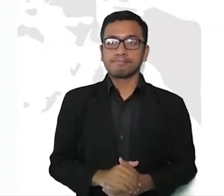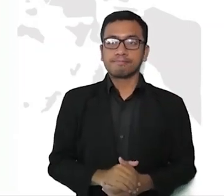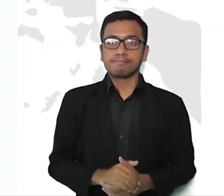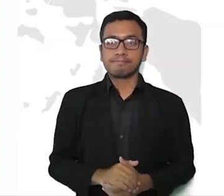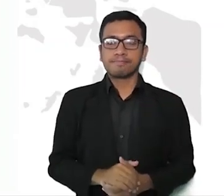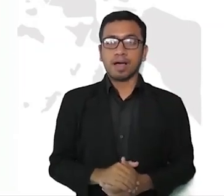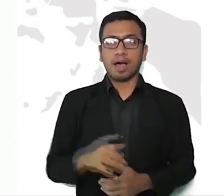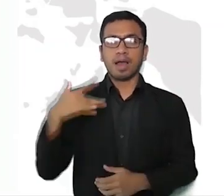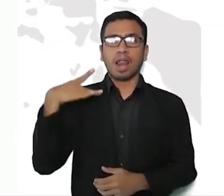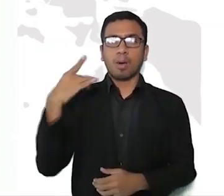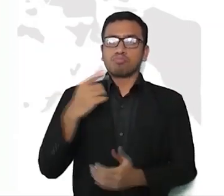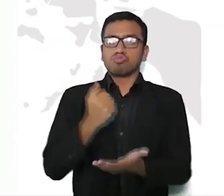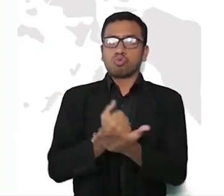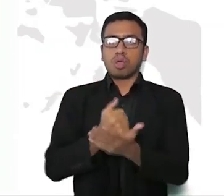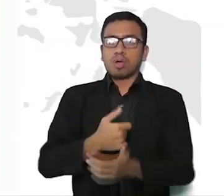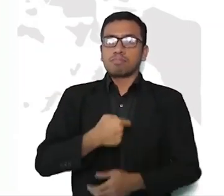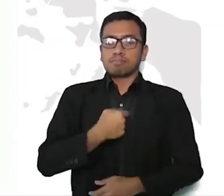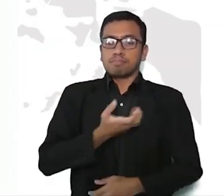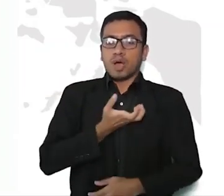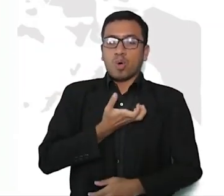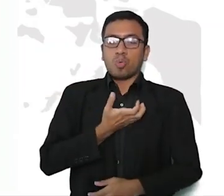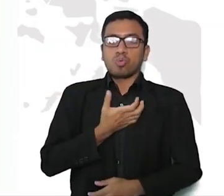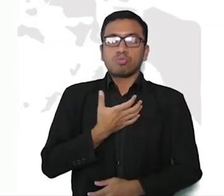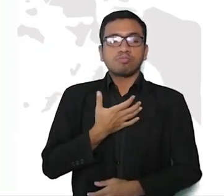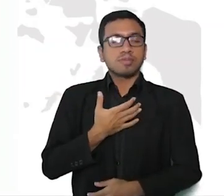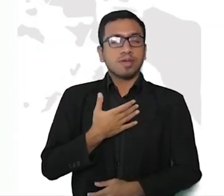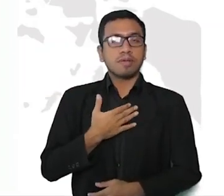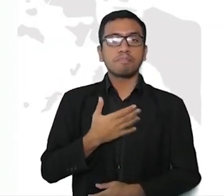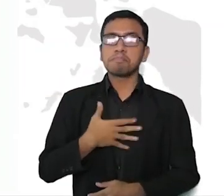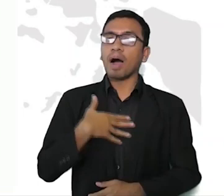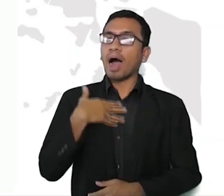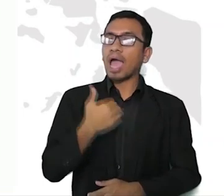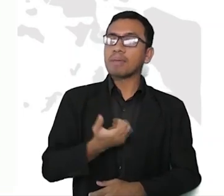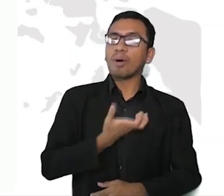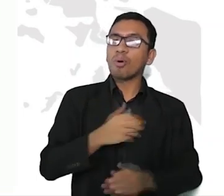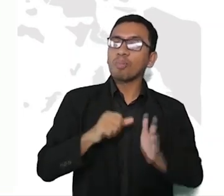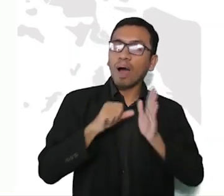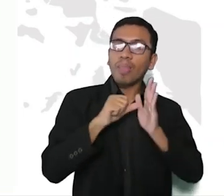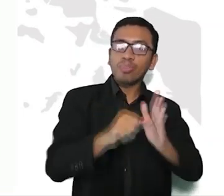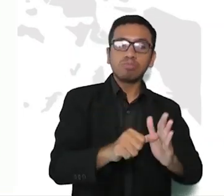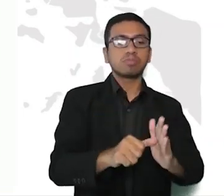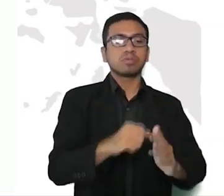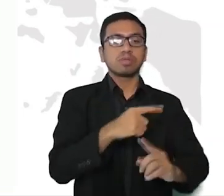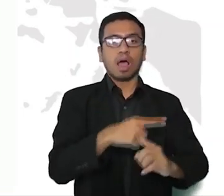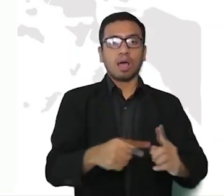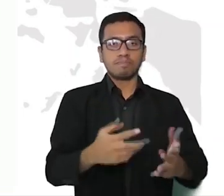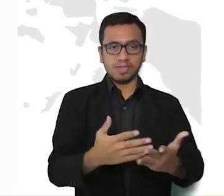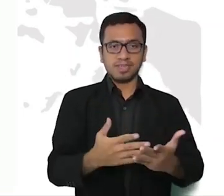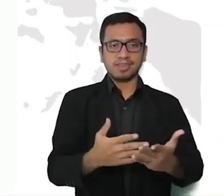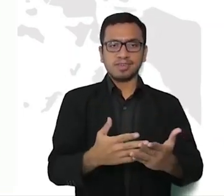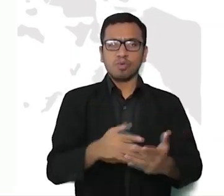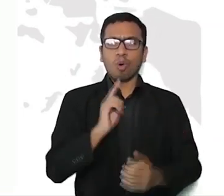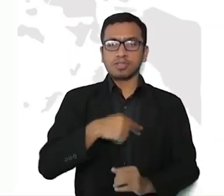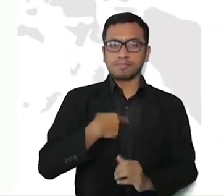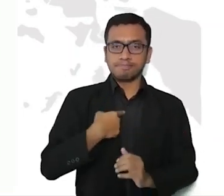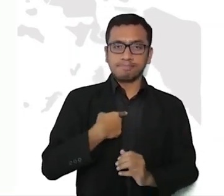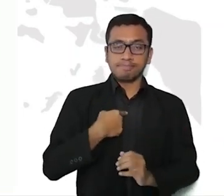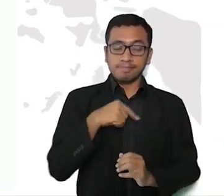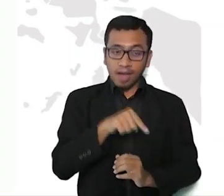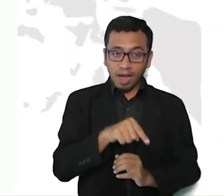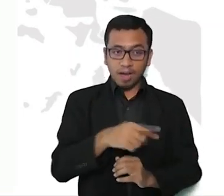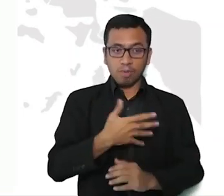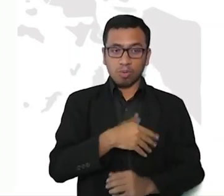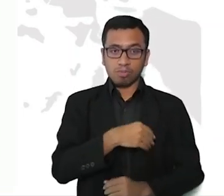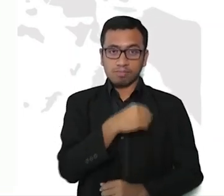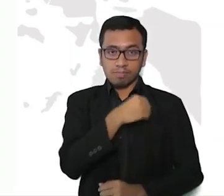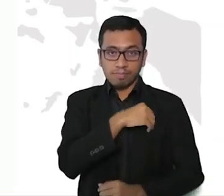baik justru malah dia merugikan dirinya sendiri dan merugikan orang lain, karena situasi hari ini jauh berbeda dengan situasi yang terjadi